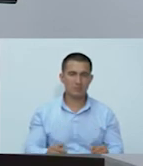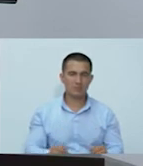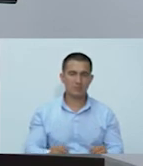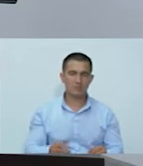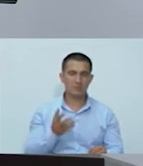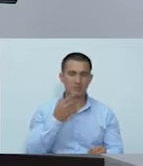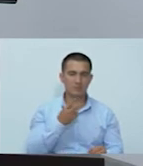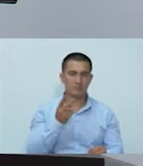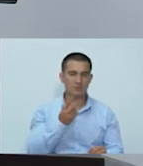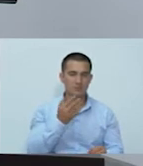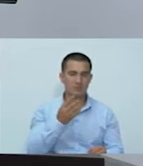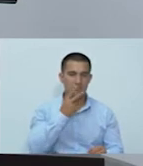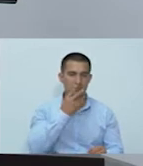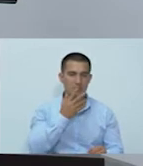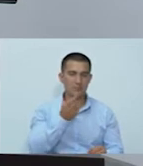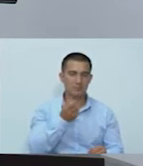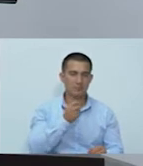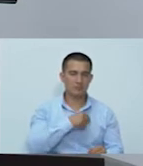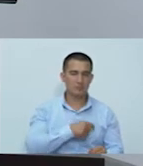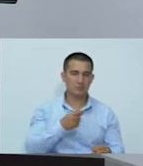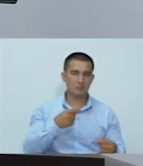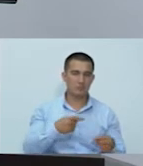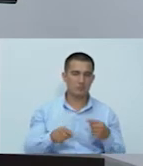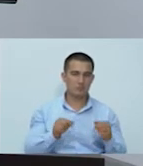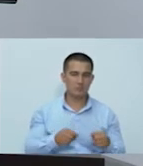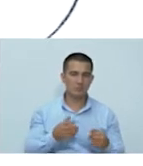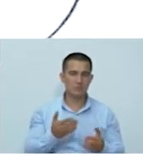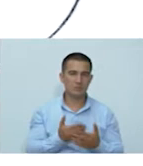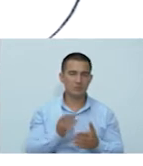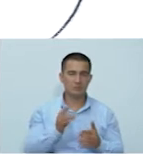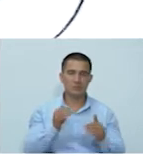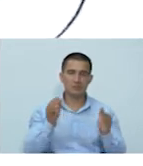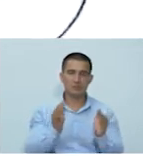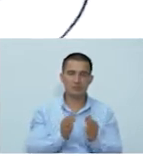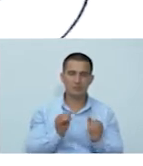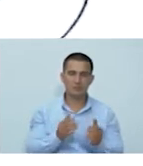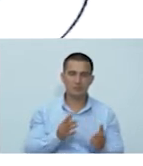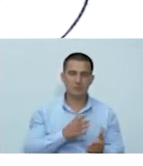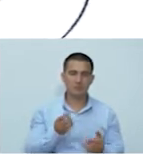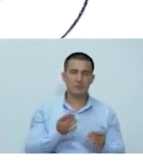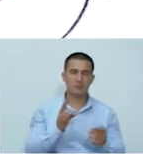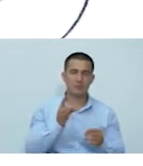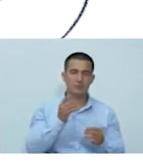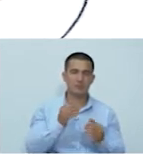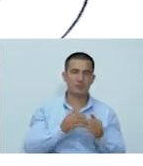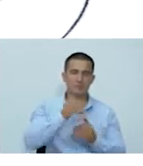İkincisini korunuşunu sal başkaçarak ilişkiz mümkün. Keltarak ya ki teparak. Bu